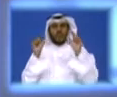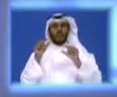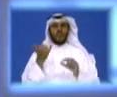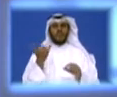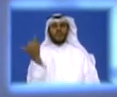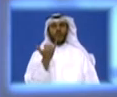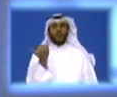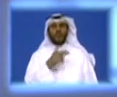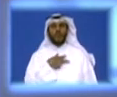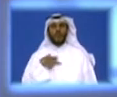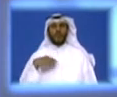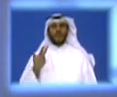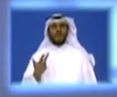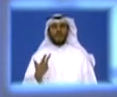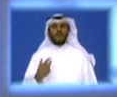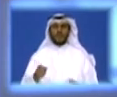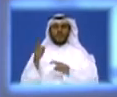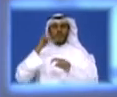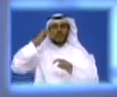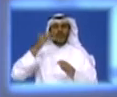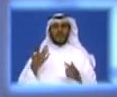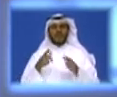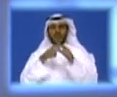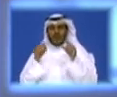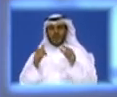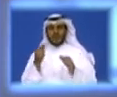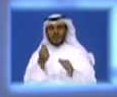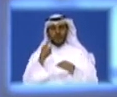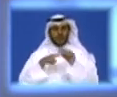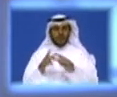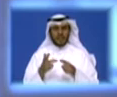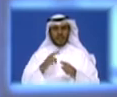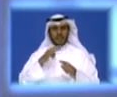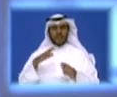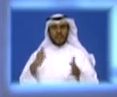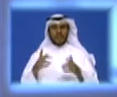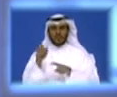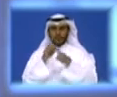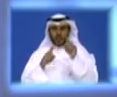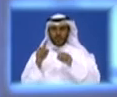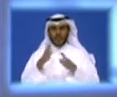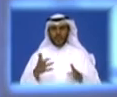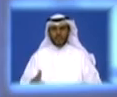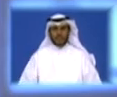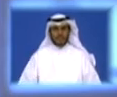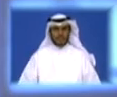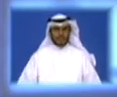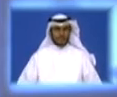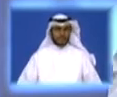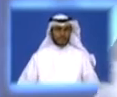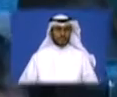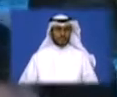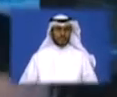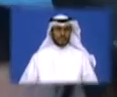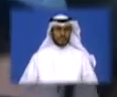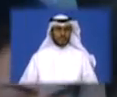أهمية معايير الحوكمة وأثر الأزمة المالية على منظور الرقابة والتشريعات في المنطقة.